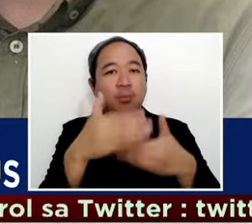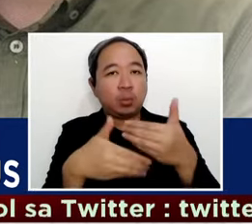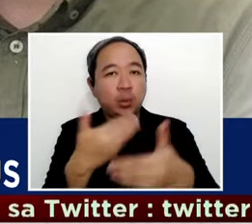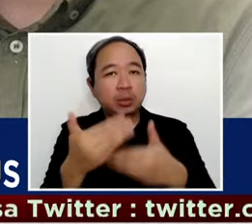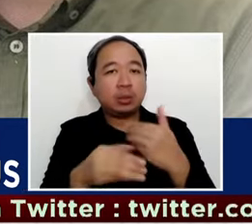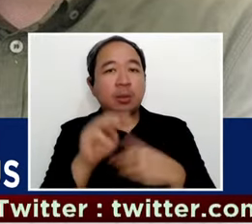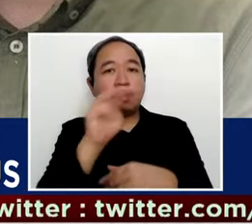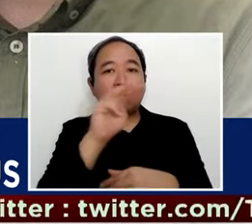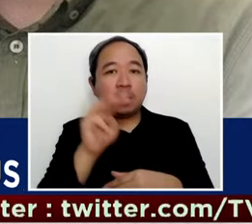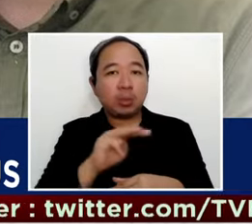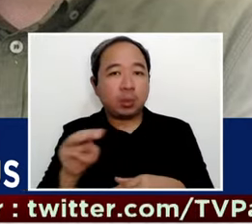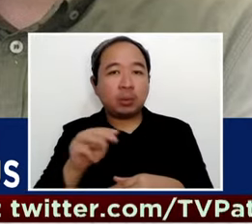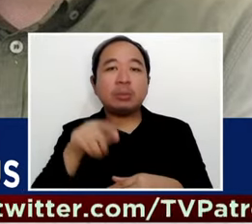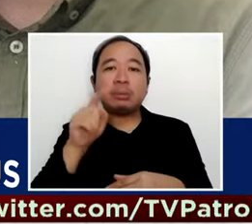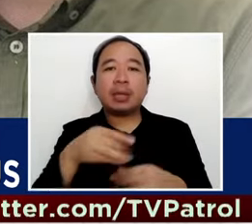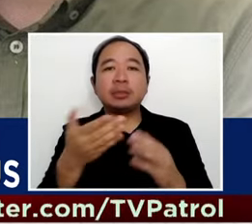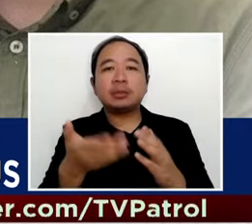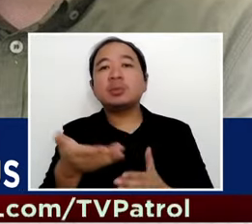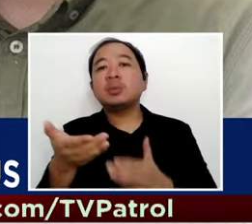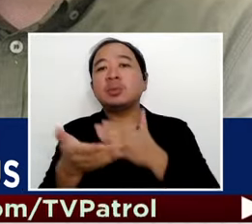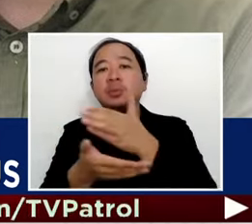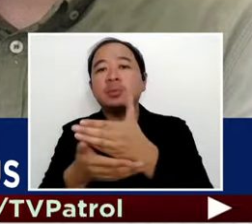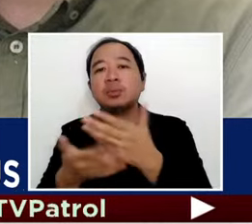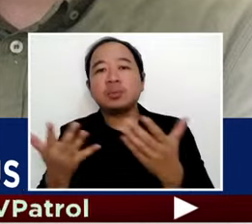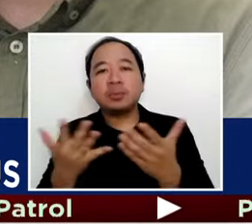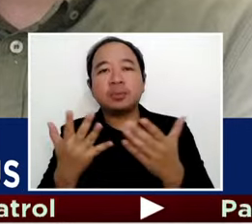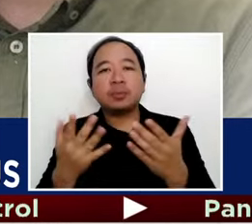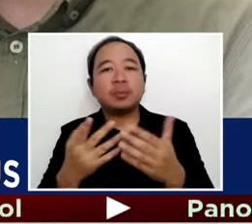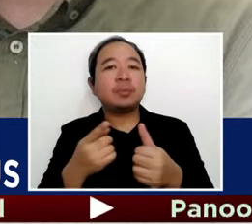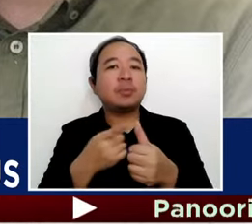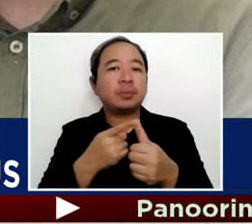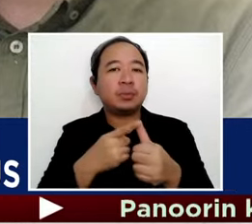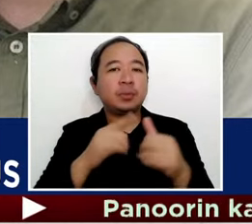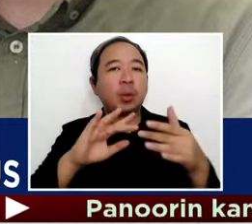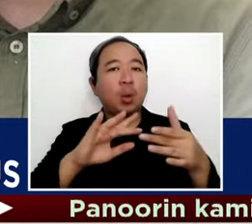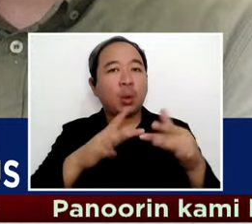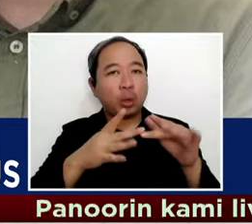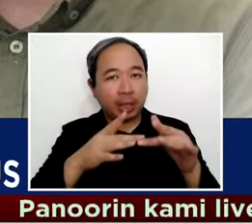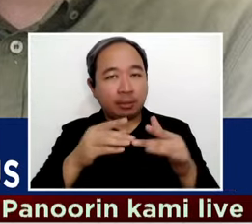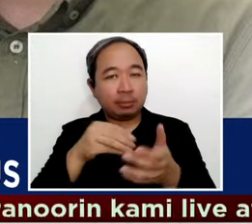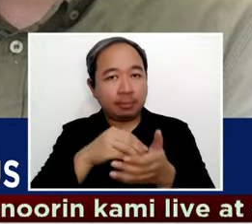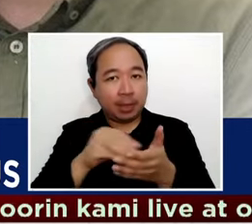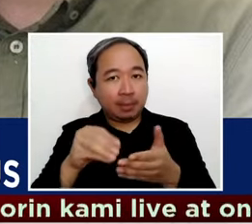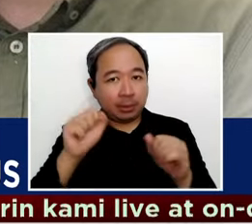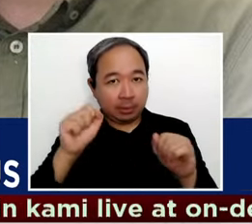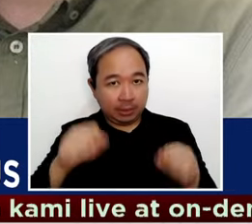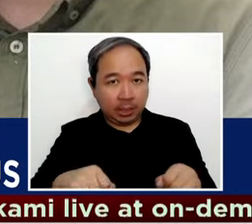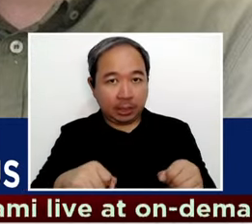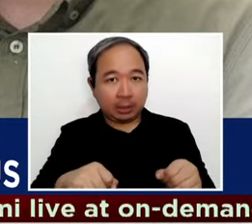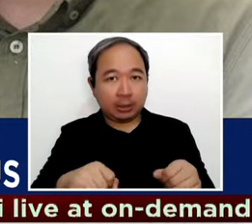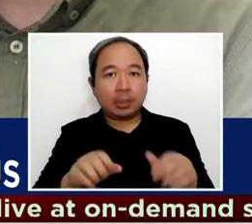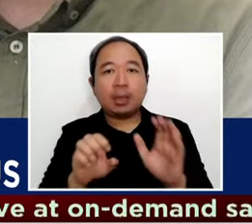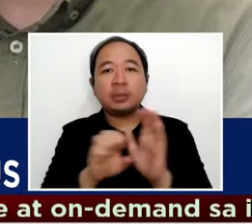ay maaari lamang gawin sa pamamagitan ng una, online payment transactions,